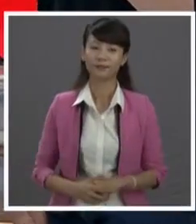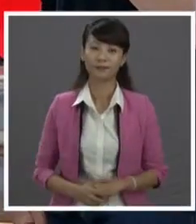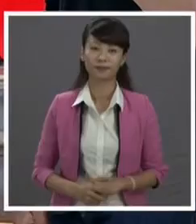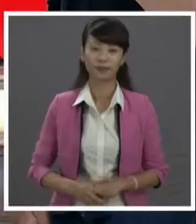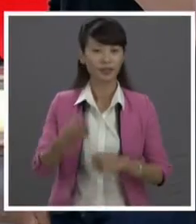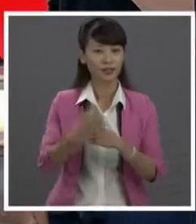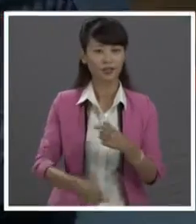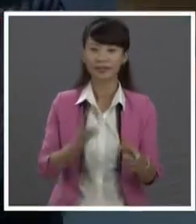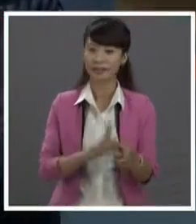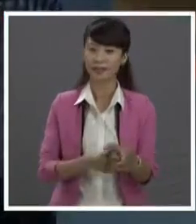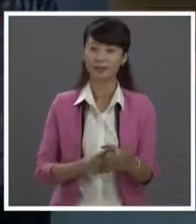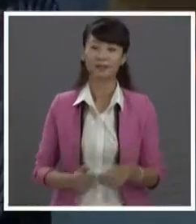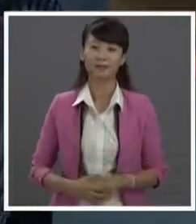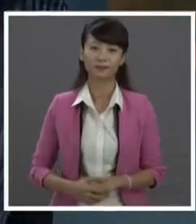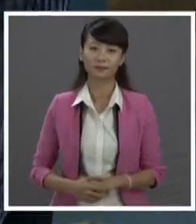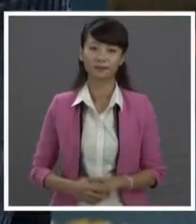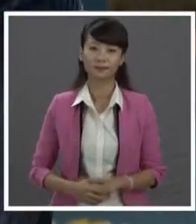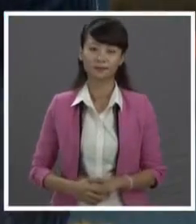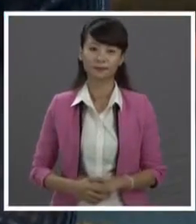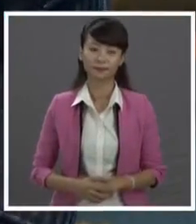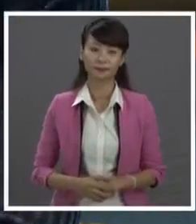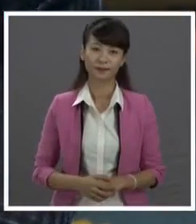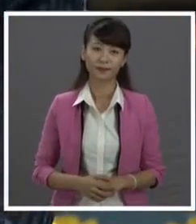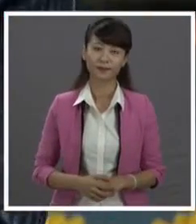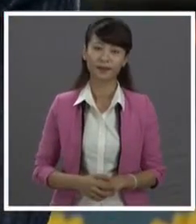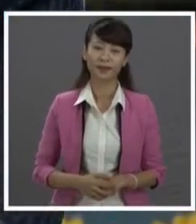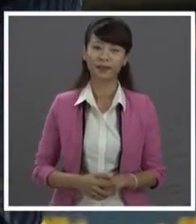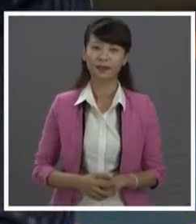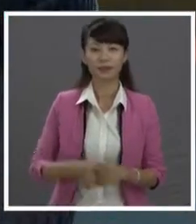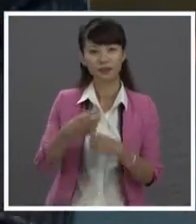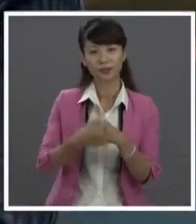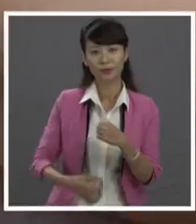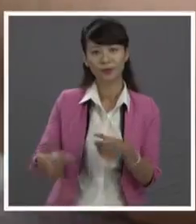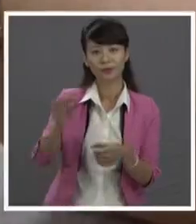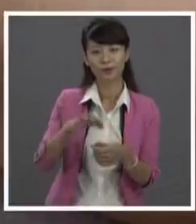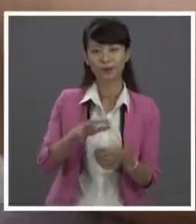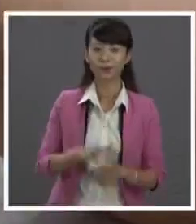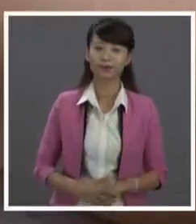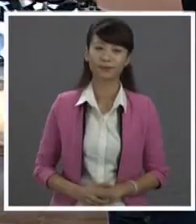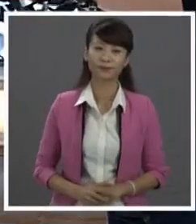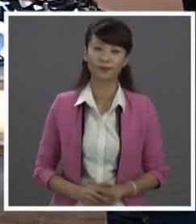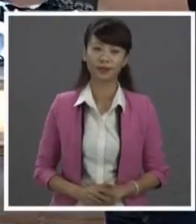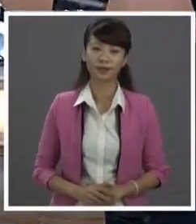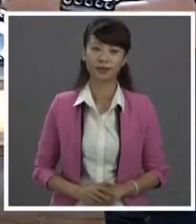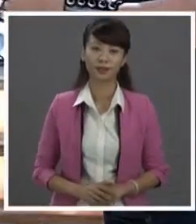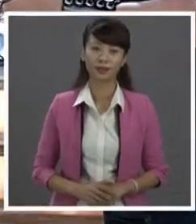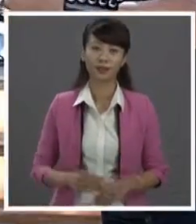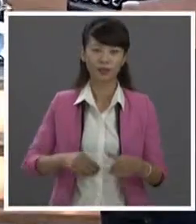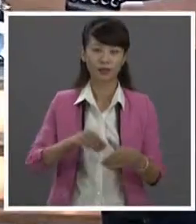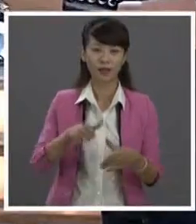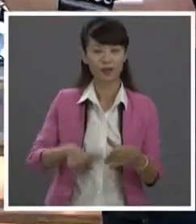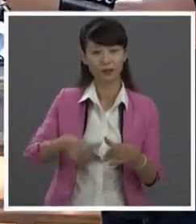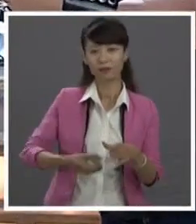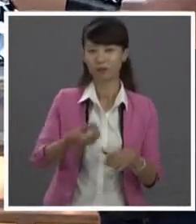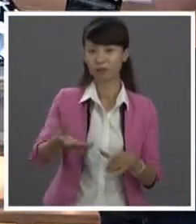要节约支出。 这个是一个拳头，然后呢，你在上面使劲的往下摁呐、摁呐、摁呐。支出，这是钱的意